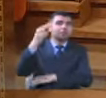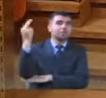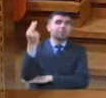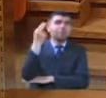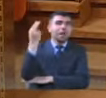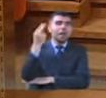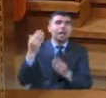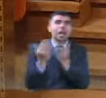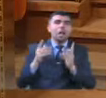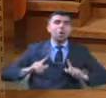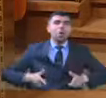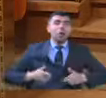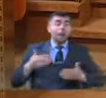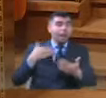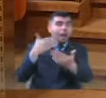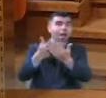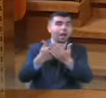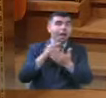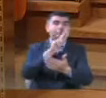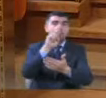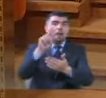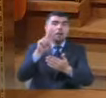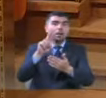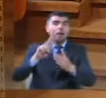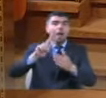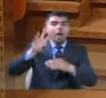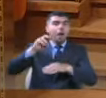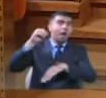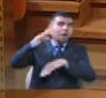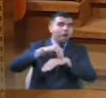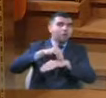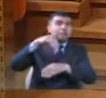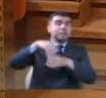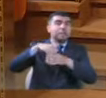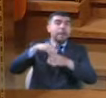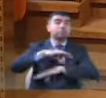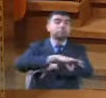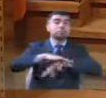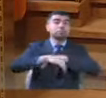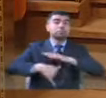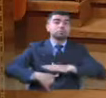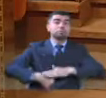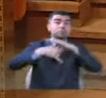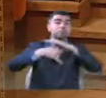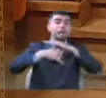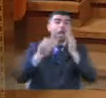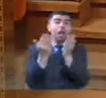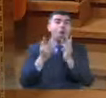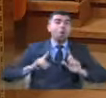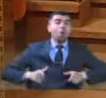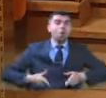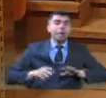وأخيرا جاءت الملك أعاد تعيين المجلس الأعلى للتعليم اللي وجد تقرير يعني